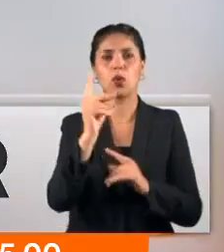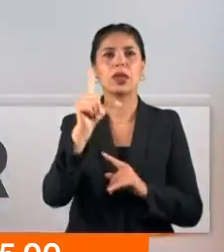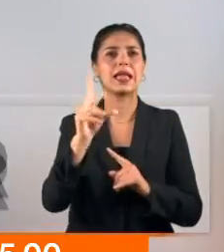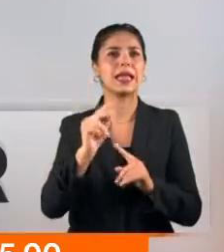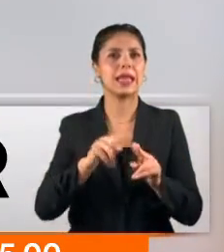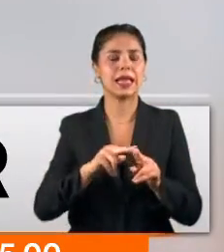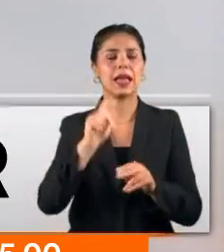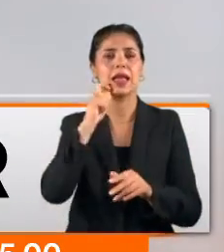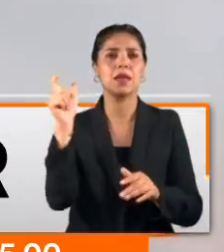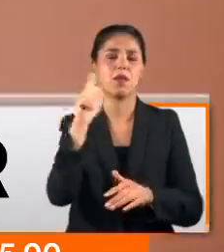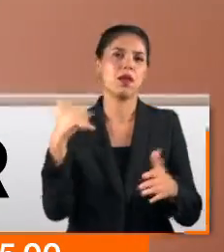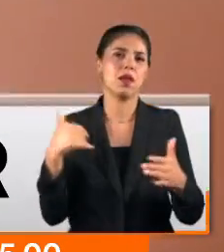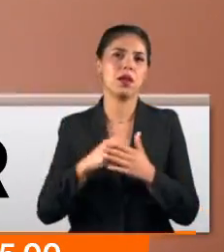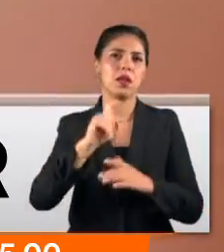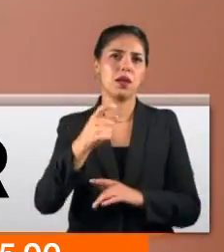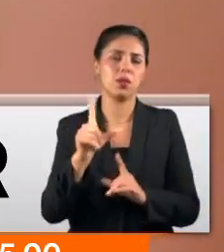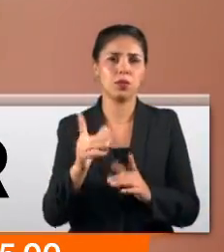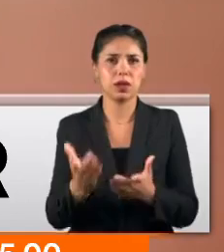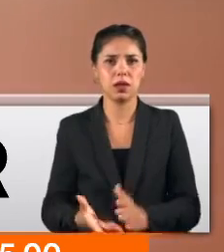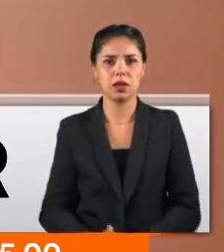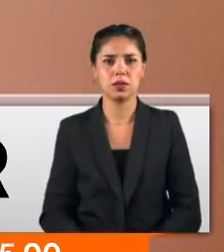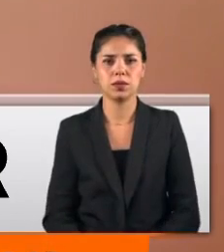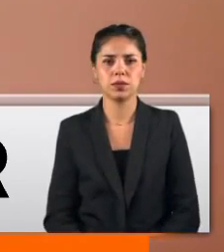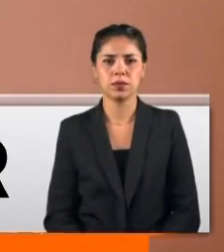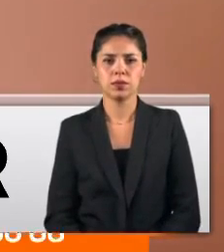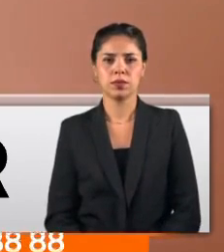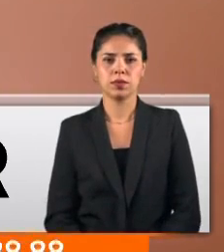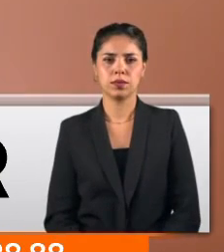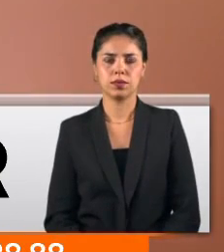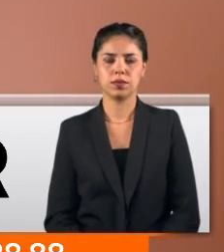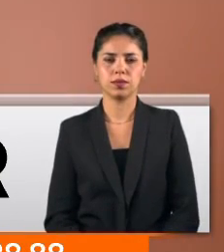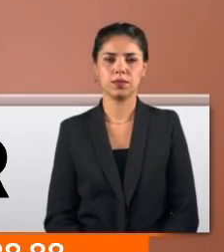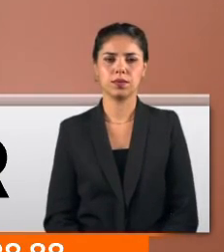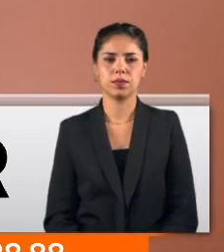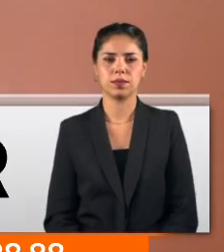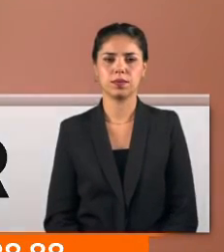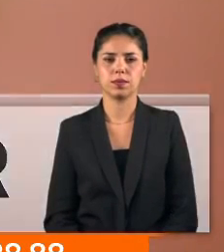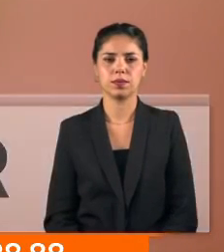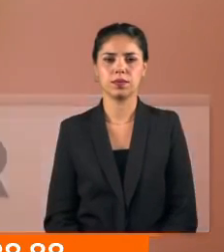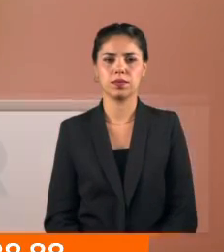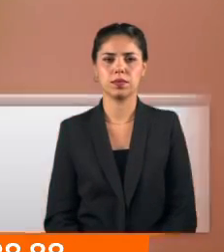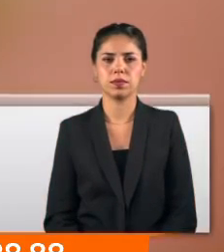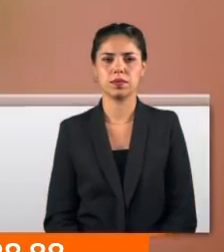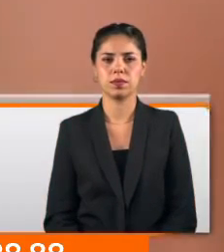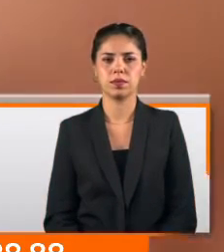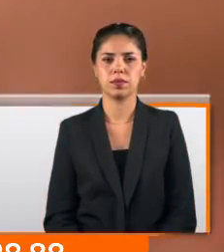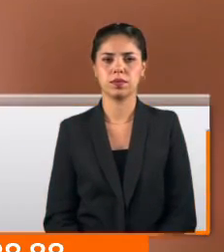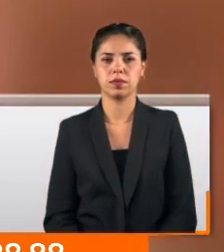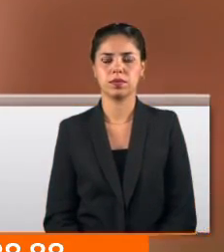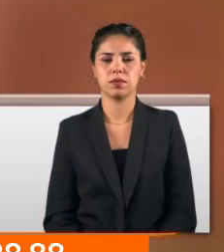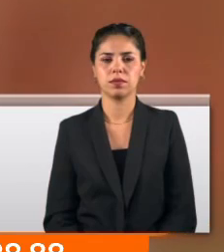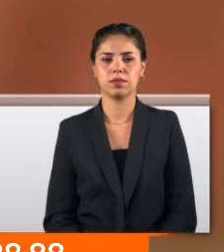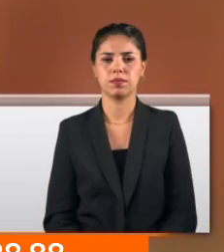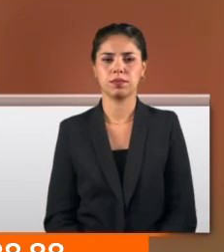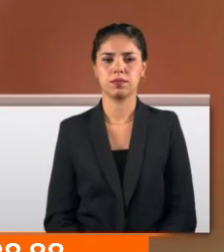ayına kadar bulunması gerekiyor. Türkiye'deki yaşayan bütün vatandaşlarımız TÜRTOK ile Kızılay'a gidip